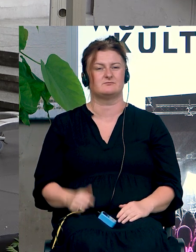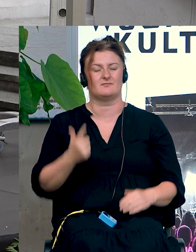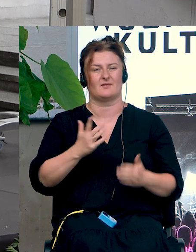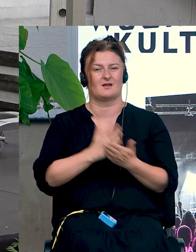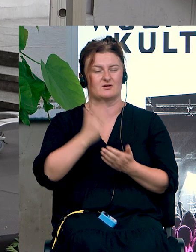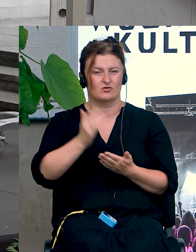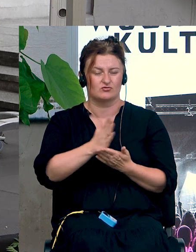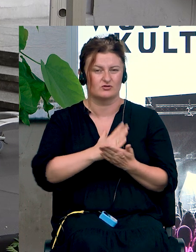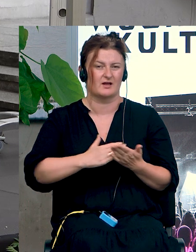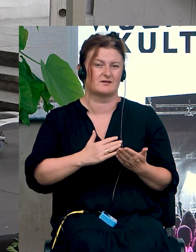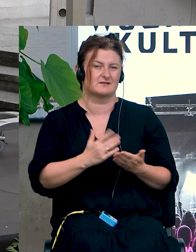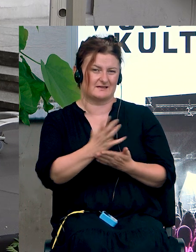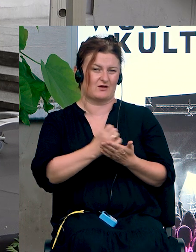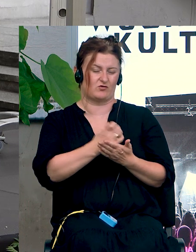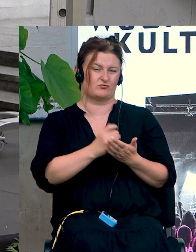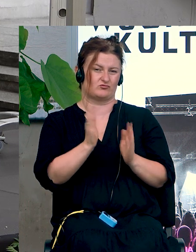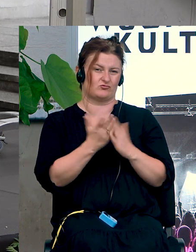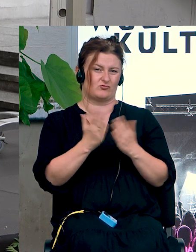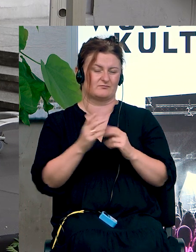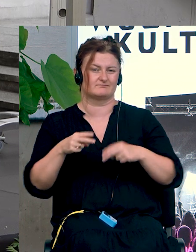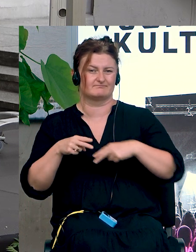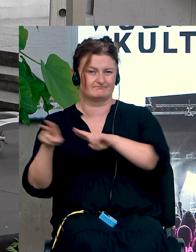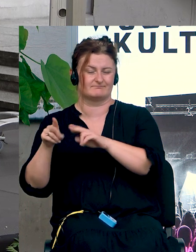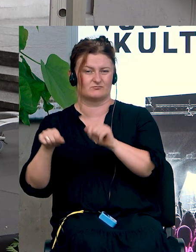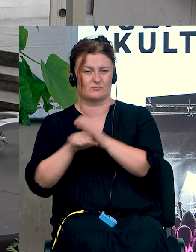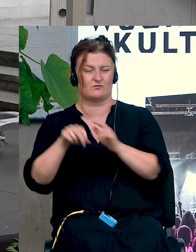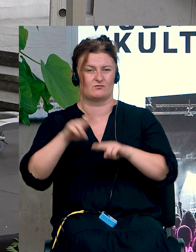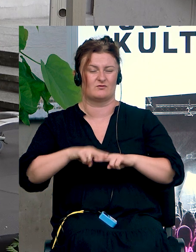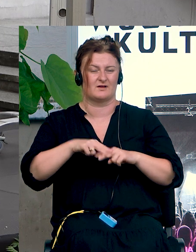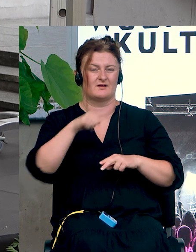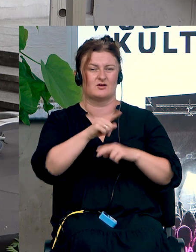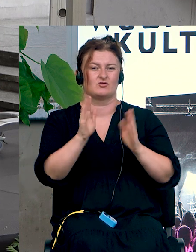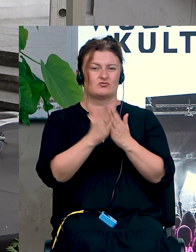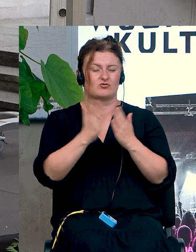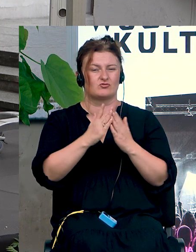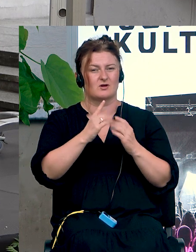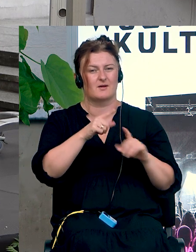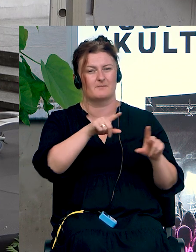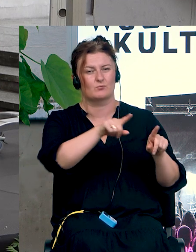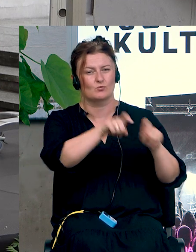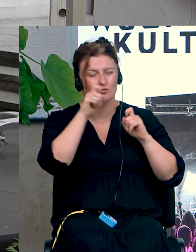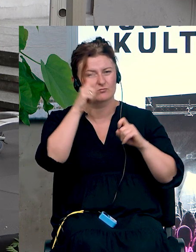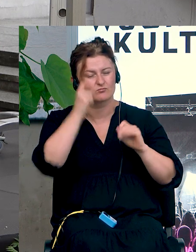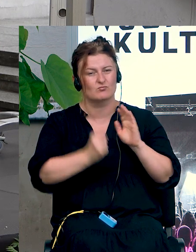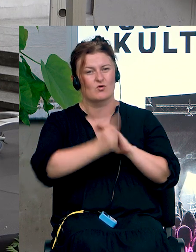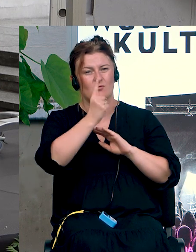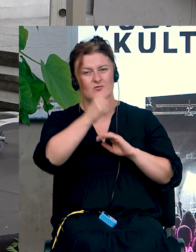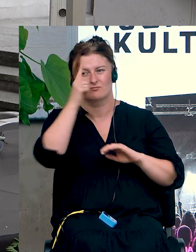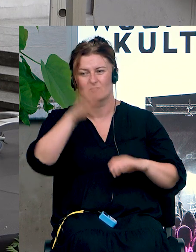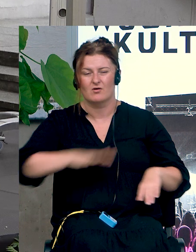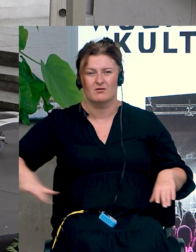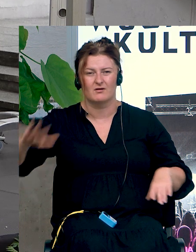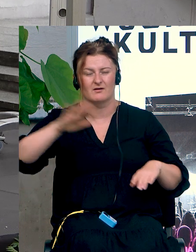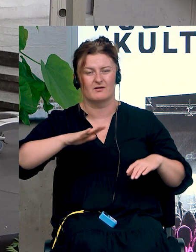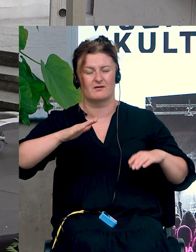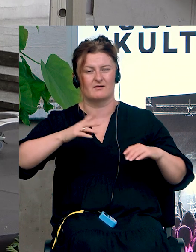з книжки самої, але ця книжка запустила такий соціальний флешмоб, коли був хештег «Шапочка і мільйон на таблеточки»,